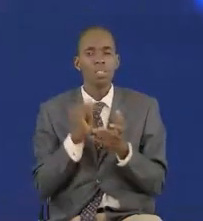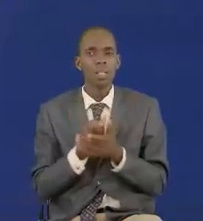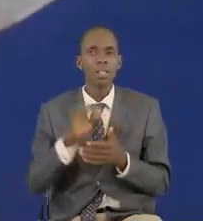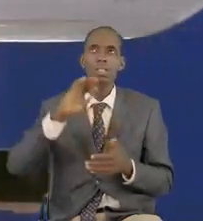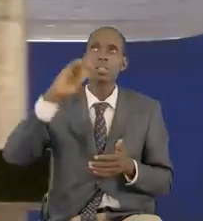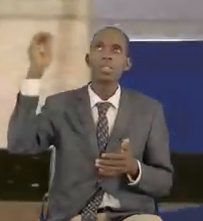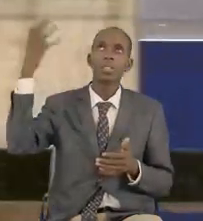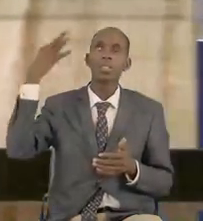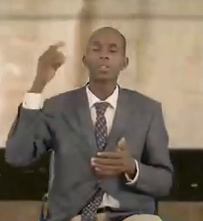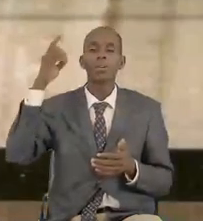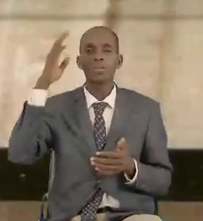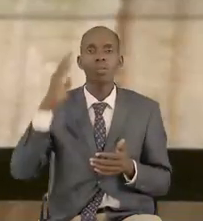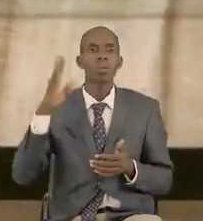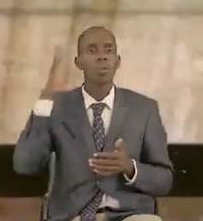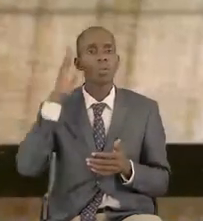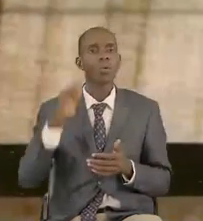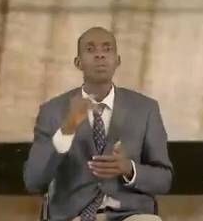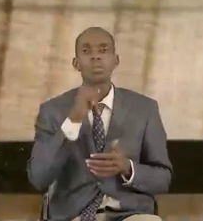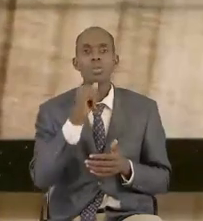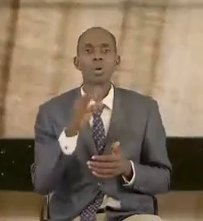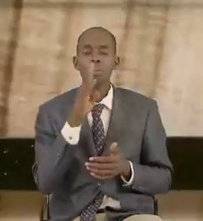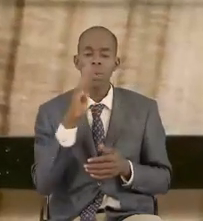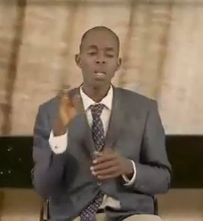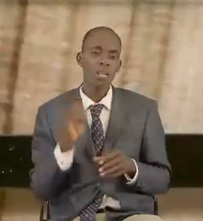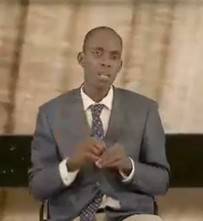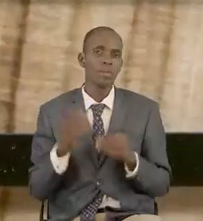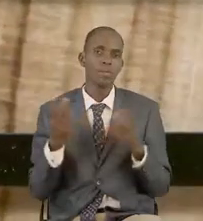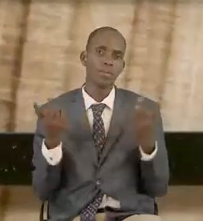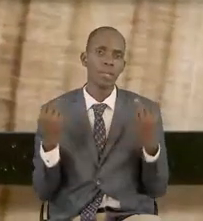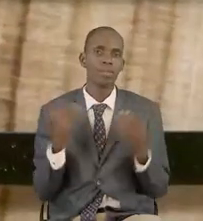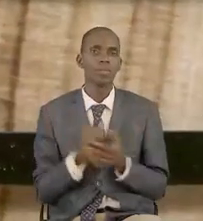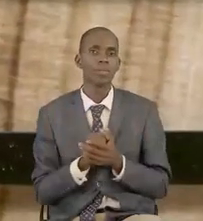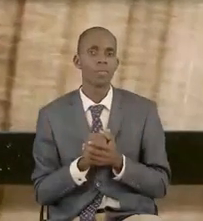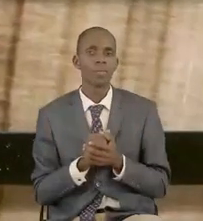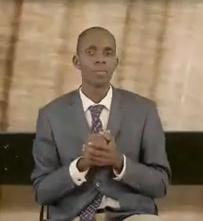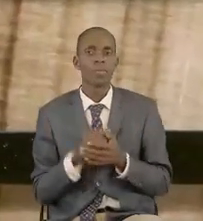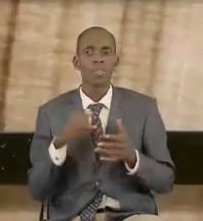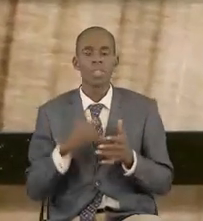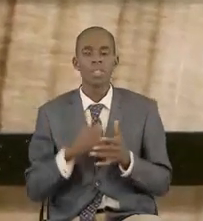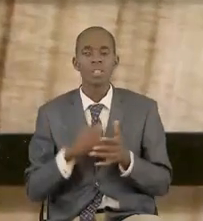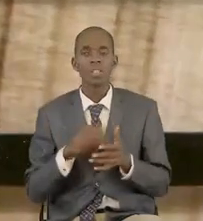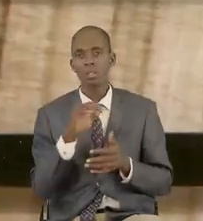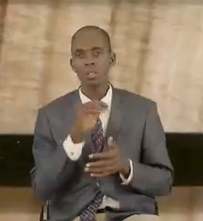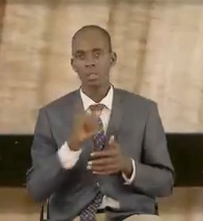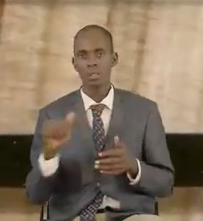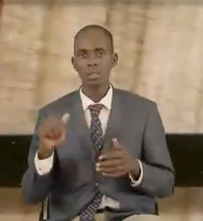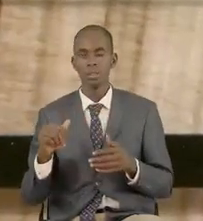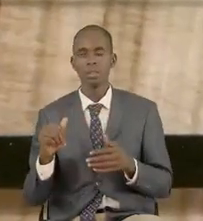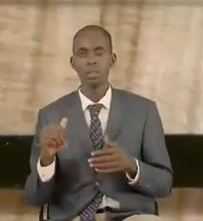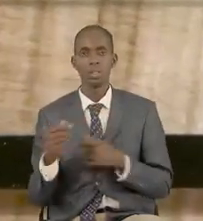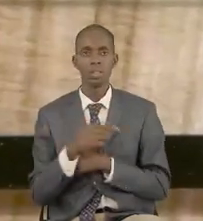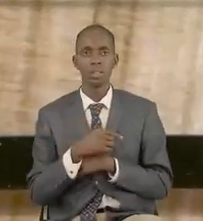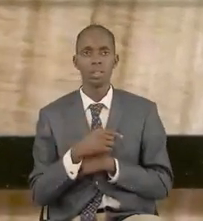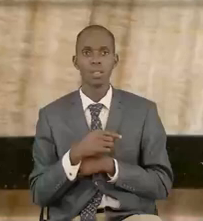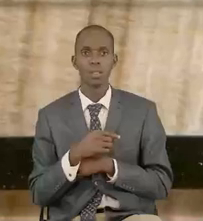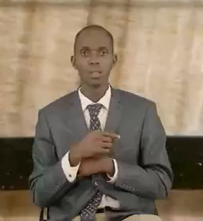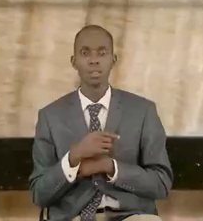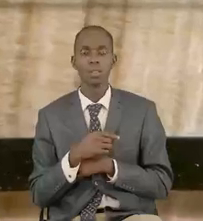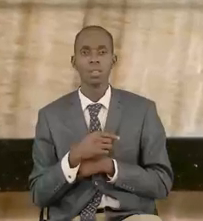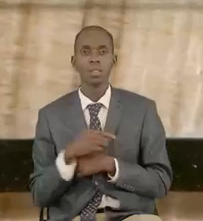cette grâce de Dieu ne soit pas en vain c'est en vain lorsque tu